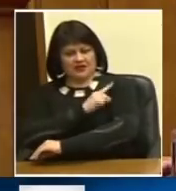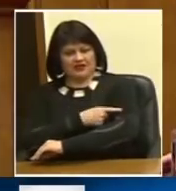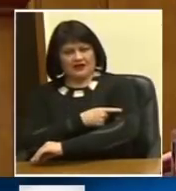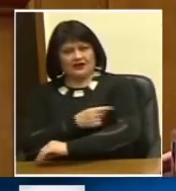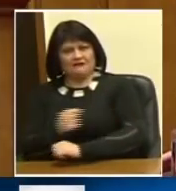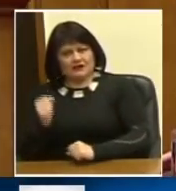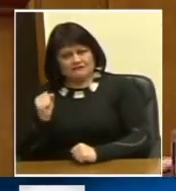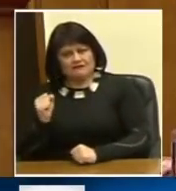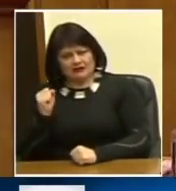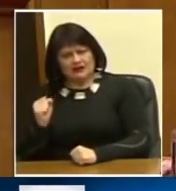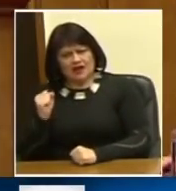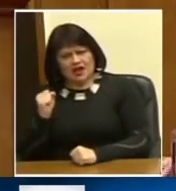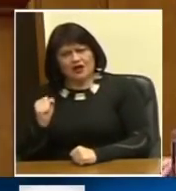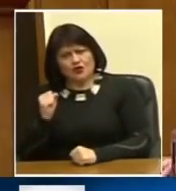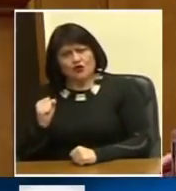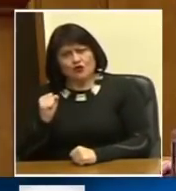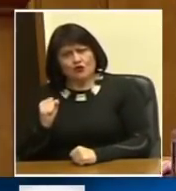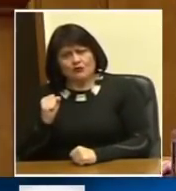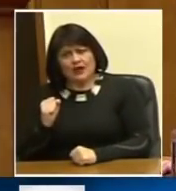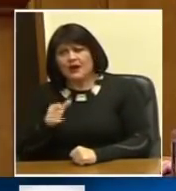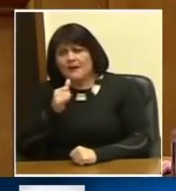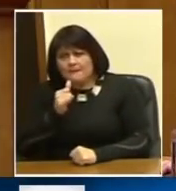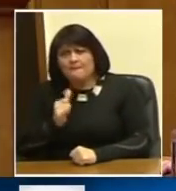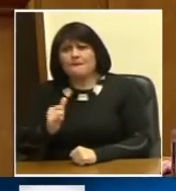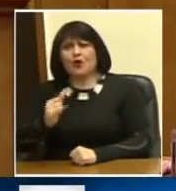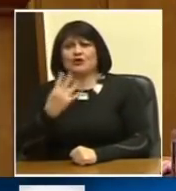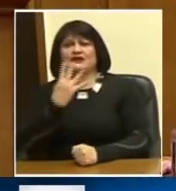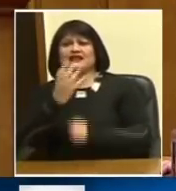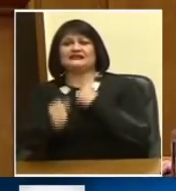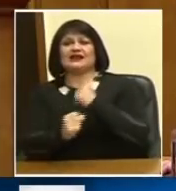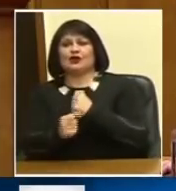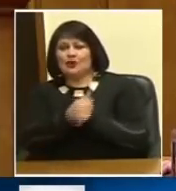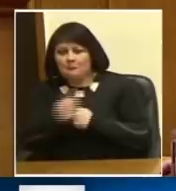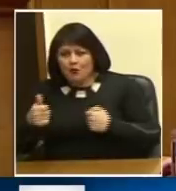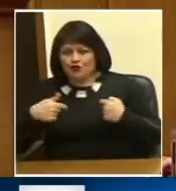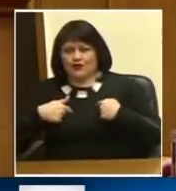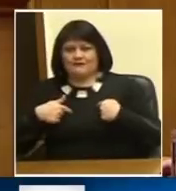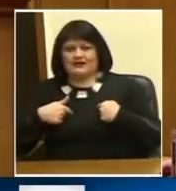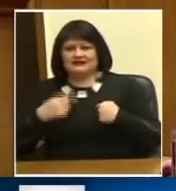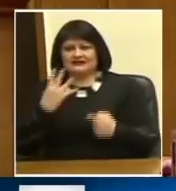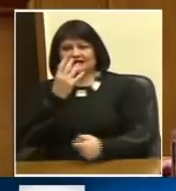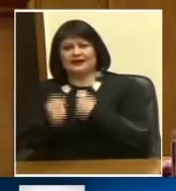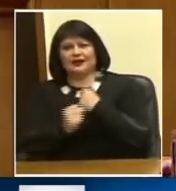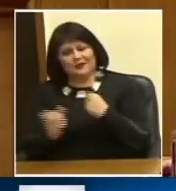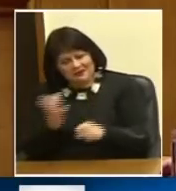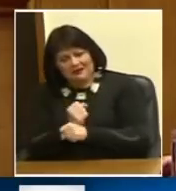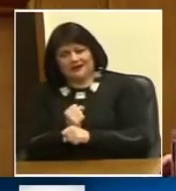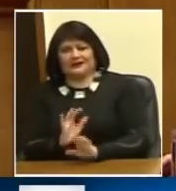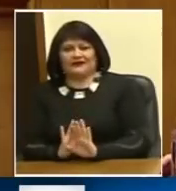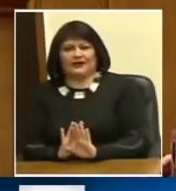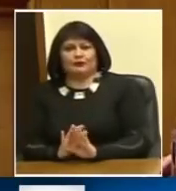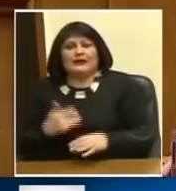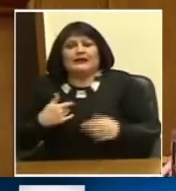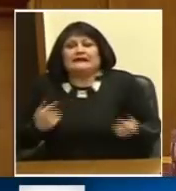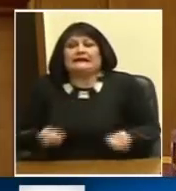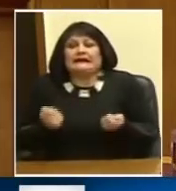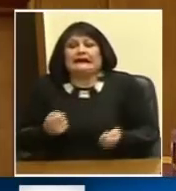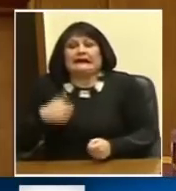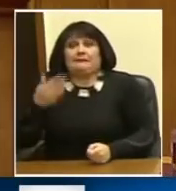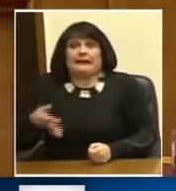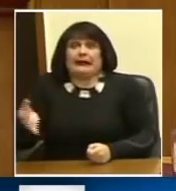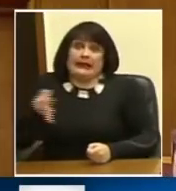αντοχή και θα είναι μάλλον και η μόνη που θα εξαντλήσει την τετραετία. Τι συμβαίνει λοιπόν? Μετά επινοήθηκε